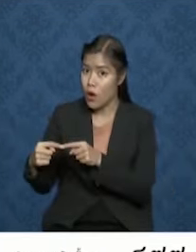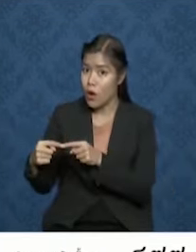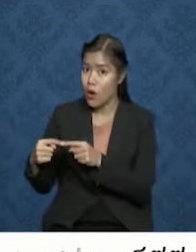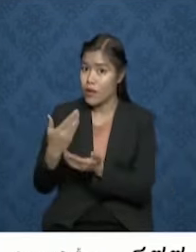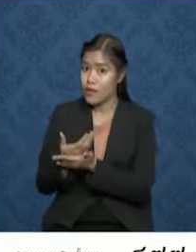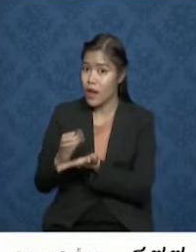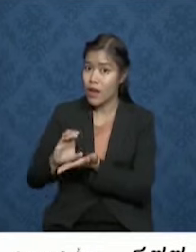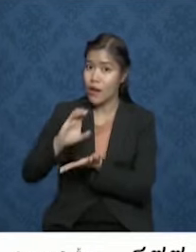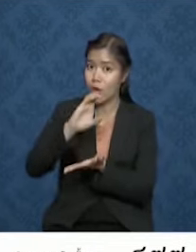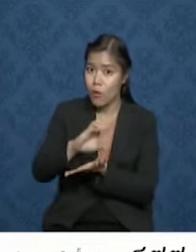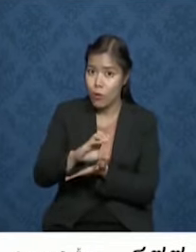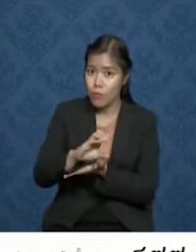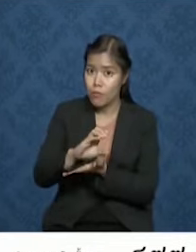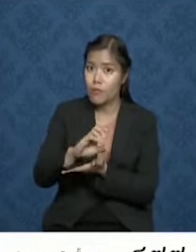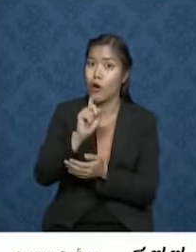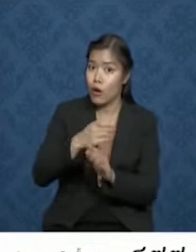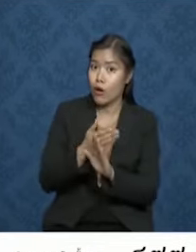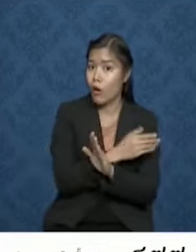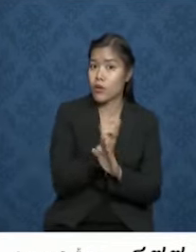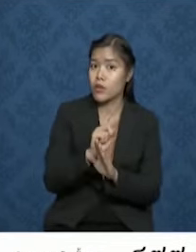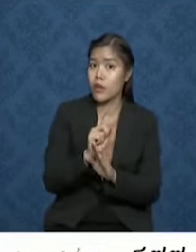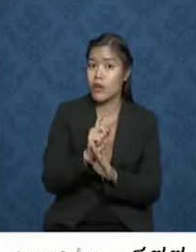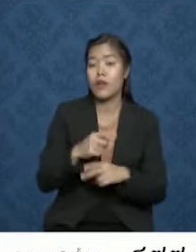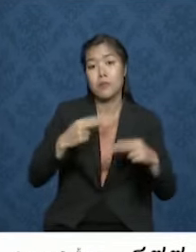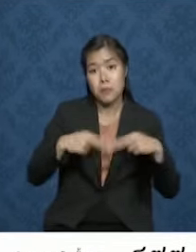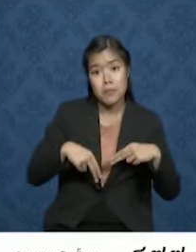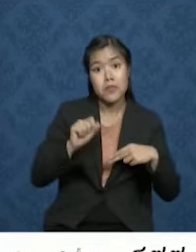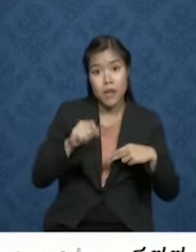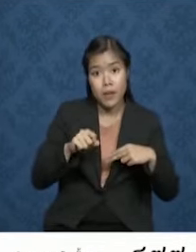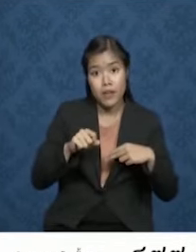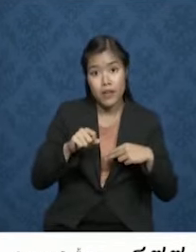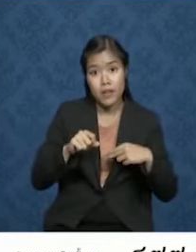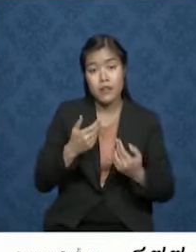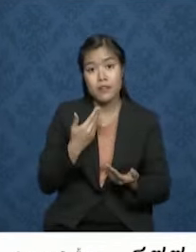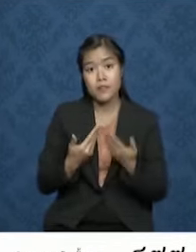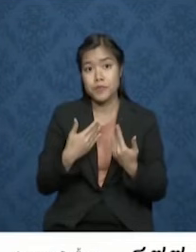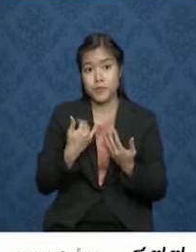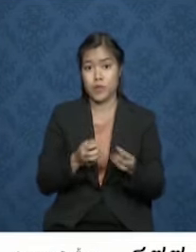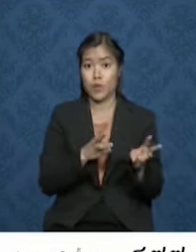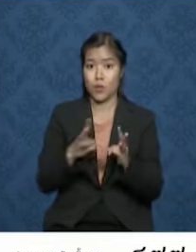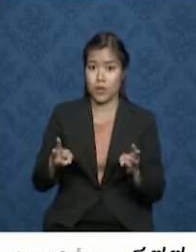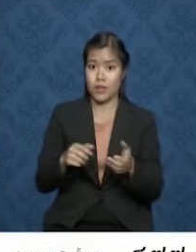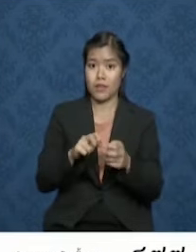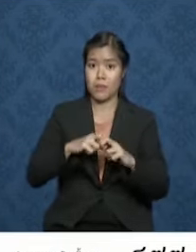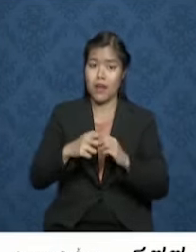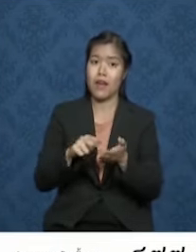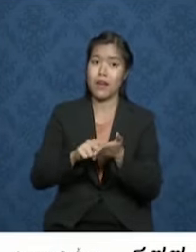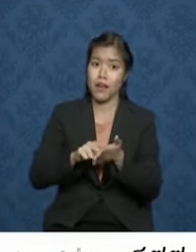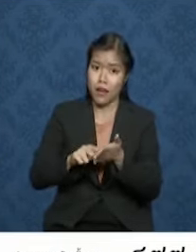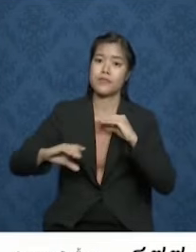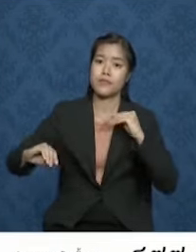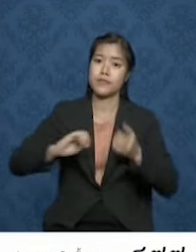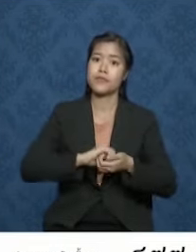ดำรงอยู่และเป็นไปได้หรือไม่ครับถ้าทิศทางการแก้ไขปัญหากำลังเดินไปในทิศทางที่ถูกต้องนิศทางของการสร้าง